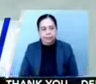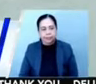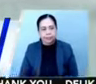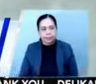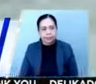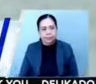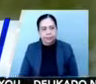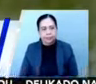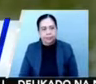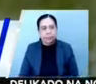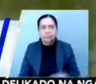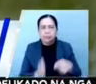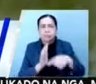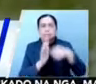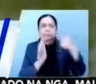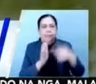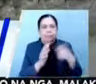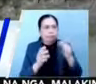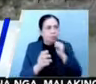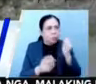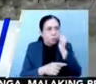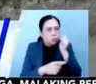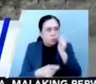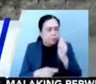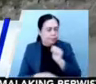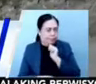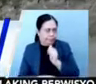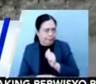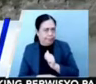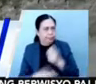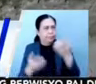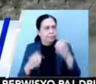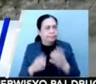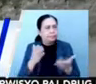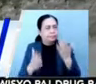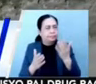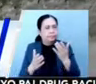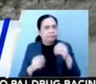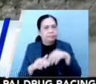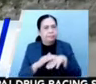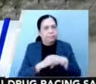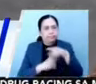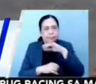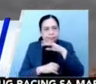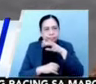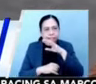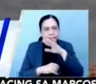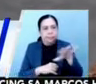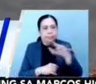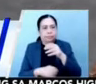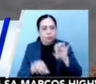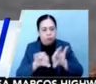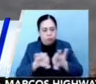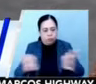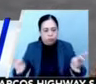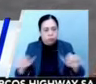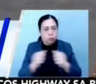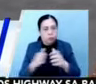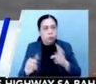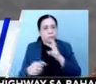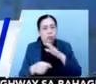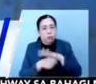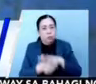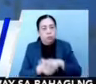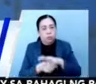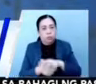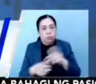Isolated case raw ang mga ito, sabi ng Maynilad. May chance raw na mapasok ng contaminants ang kanilang mga tubo kung walang water pressure habang